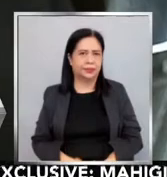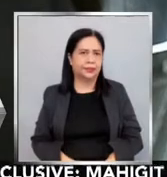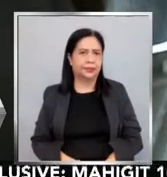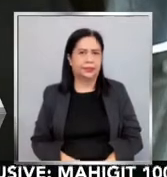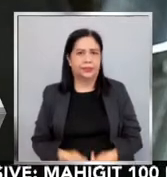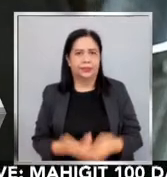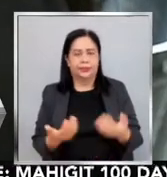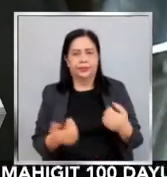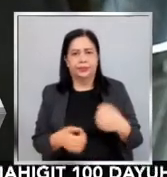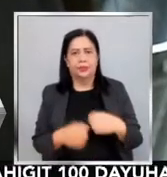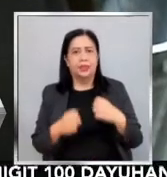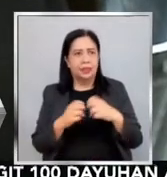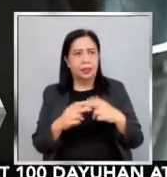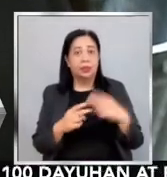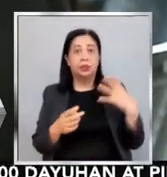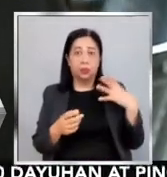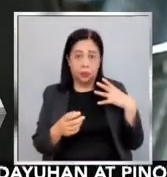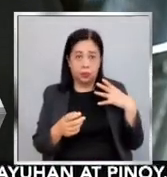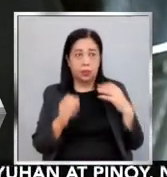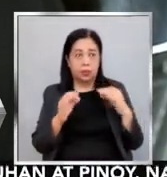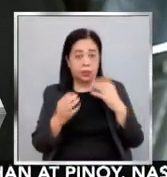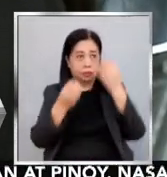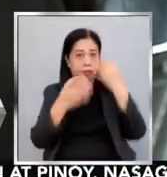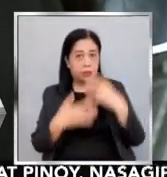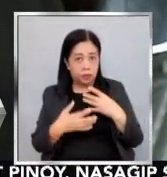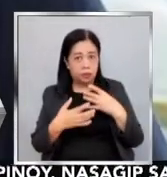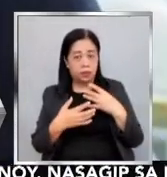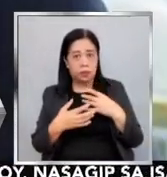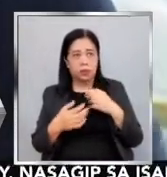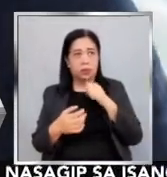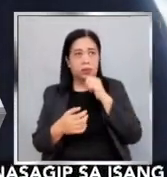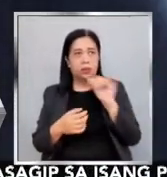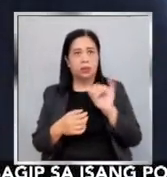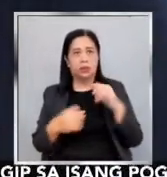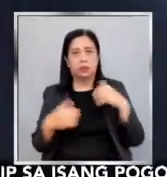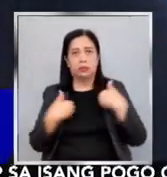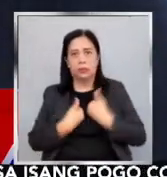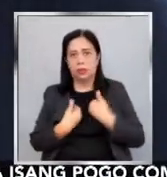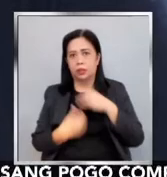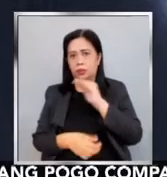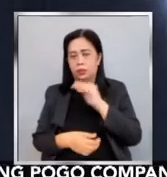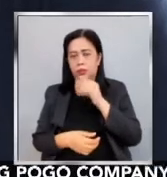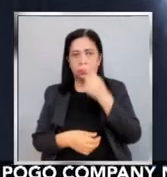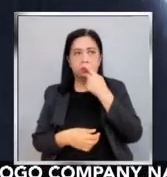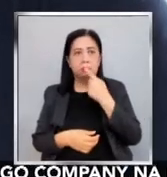Kahit mag-antay man kami, kung hindi kami, ganun kapagod. Ang sabi lang sa amin,